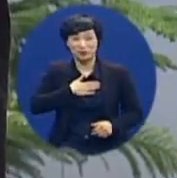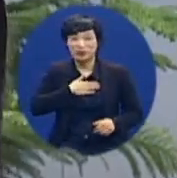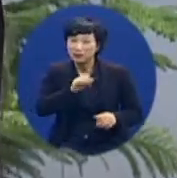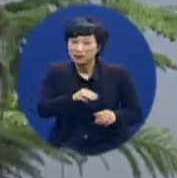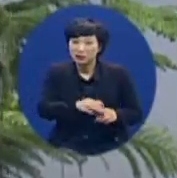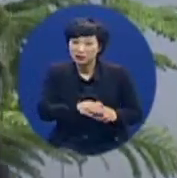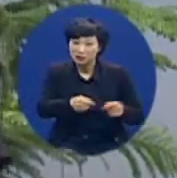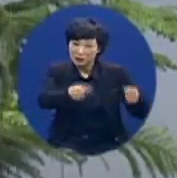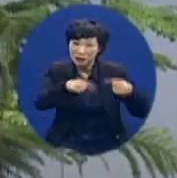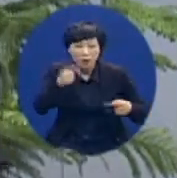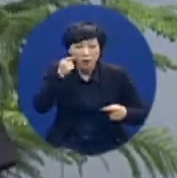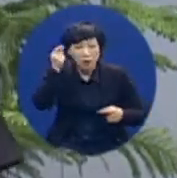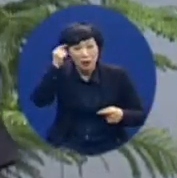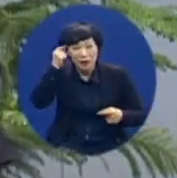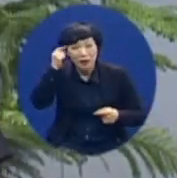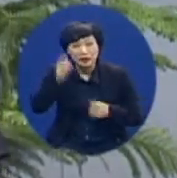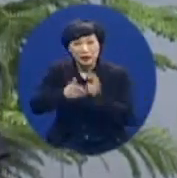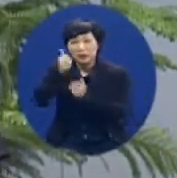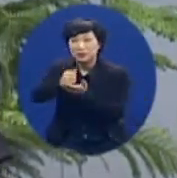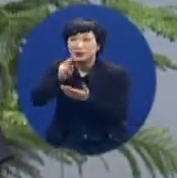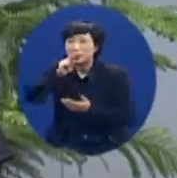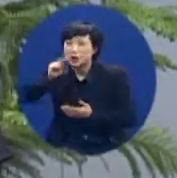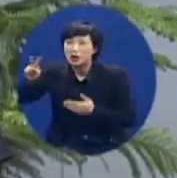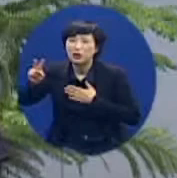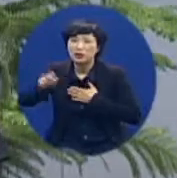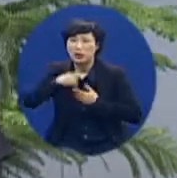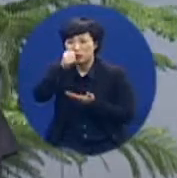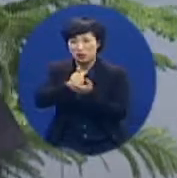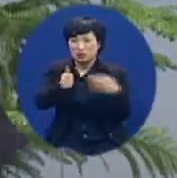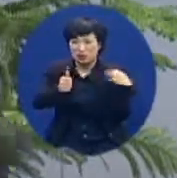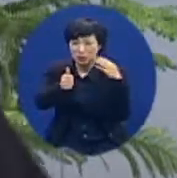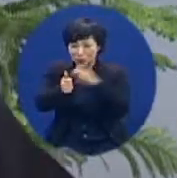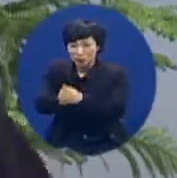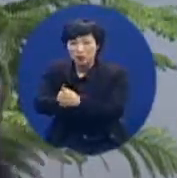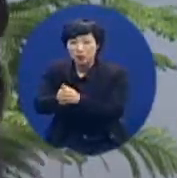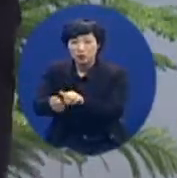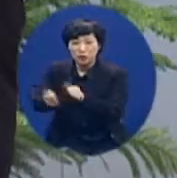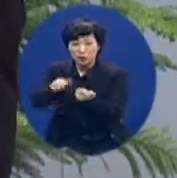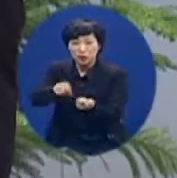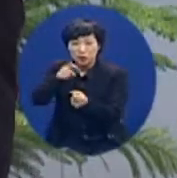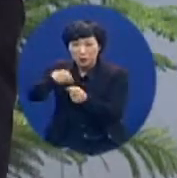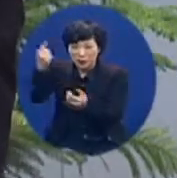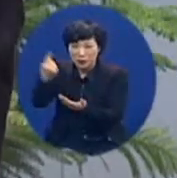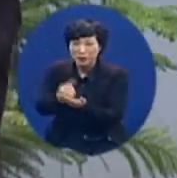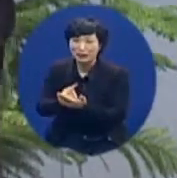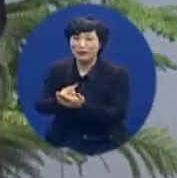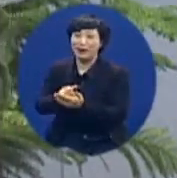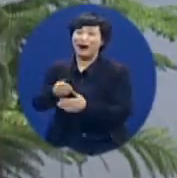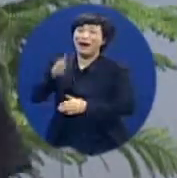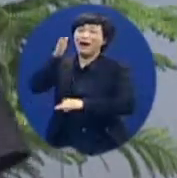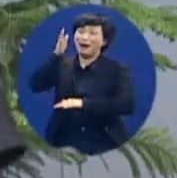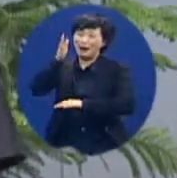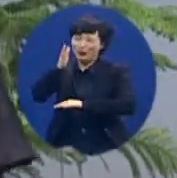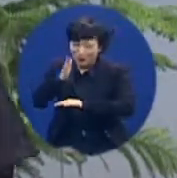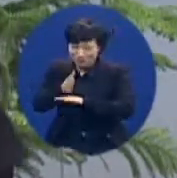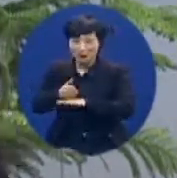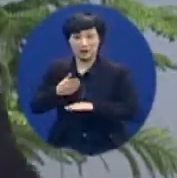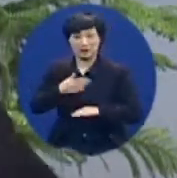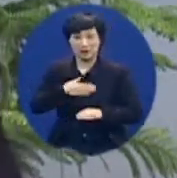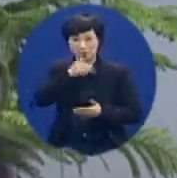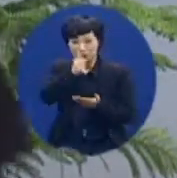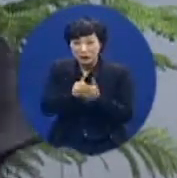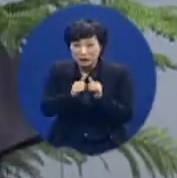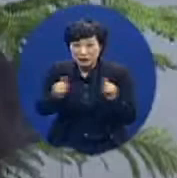것이에 예수여 나의 죄질 어지고 죽으러 왔으니 감사합니다 아멘 나는 죄인이기